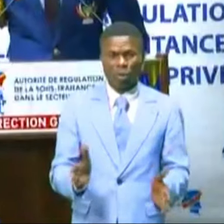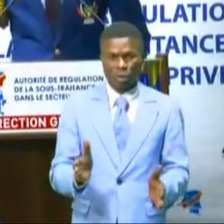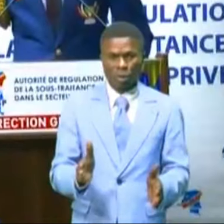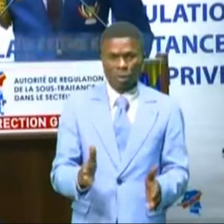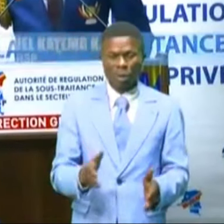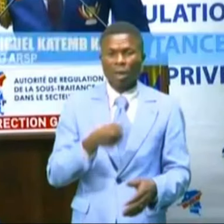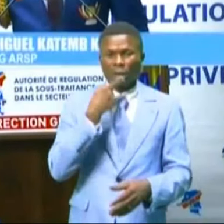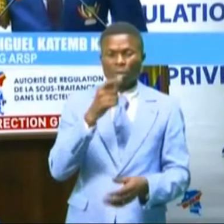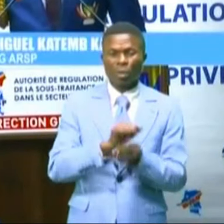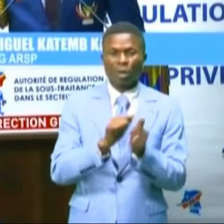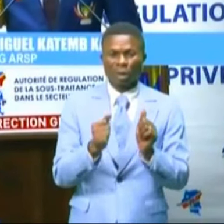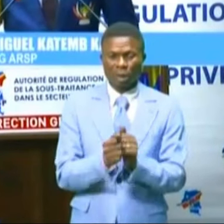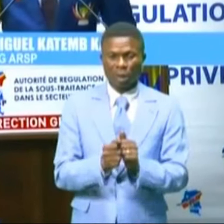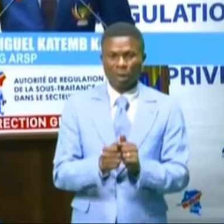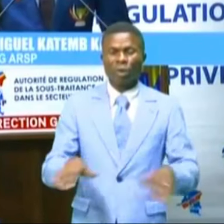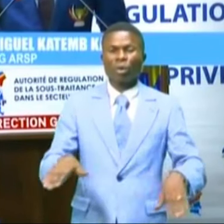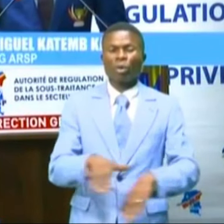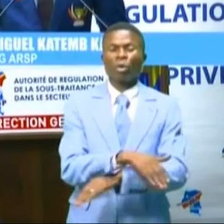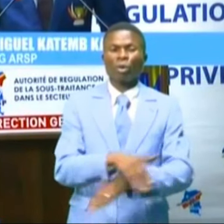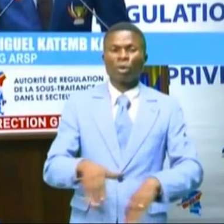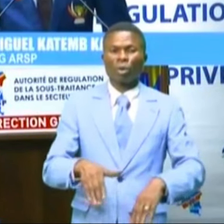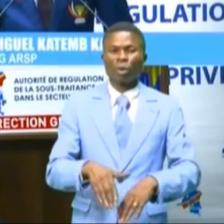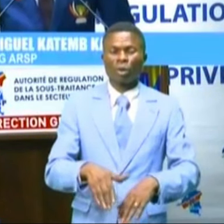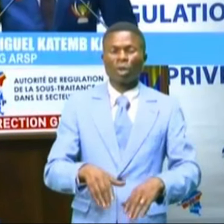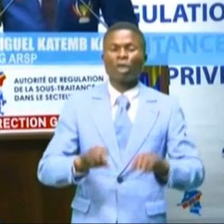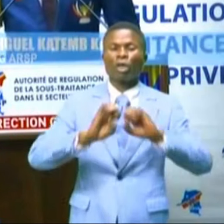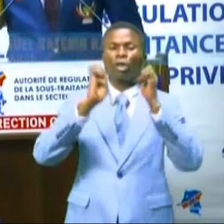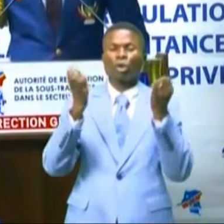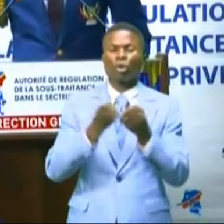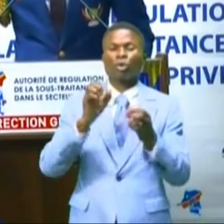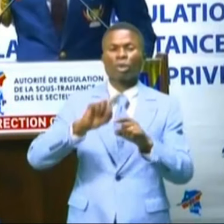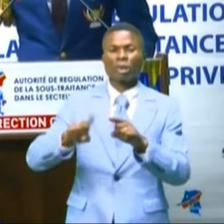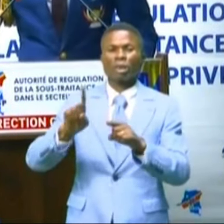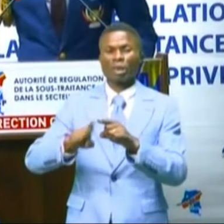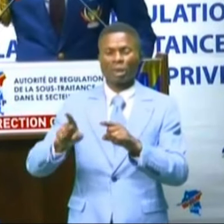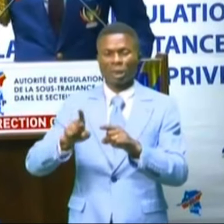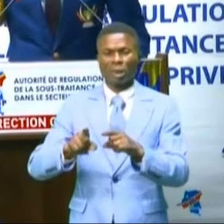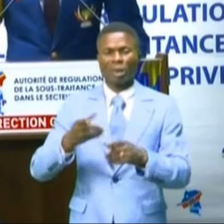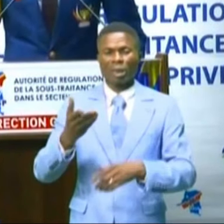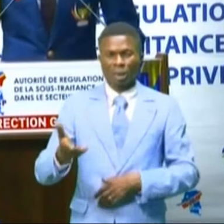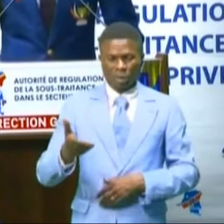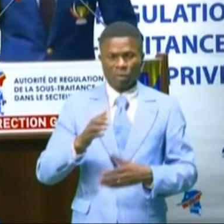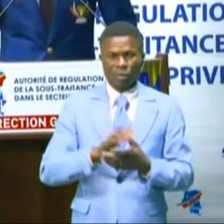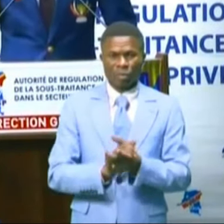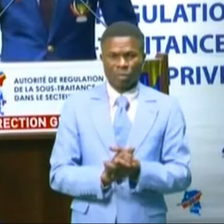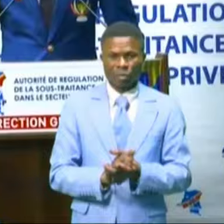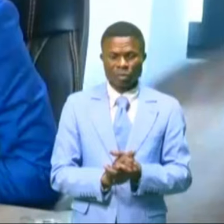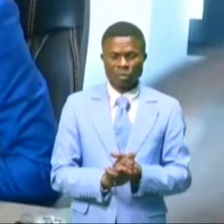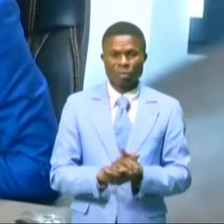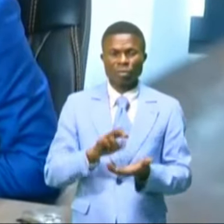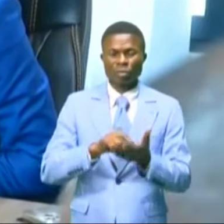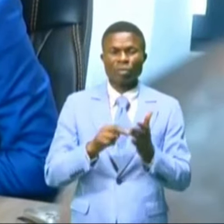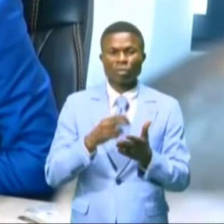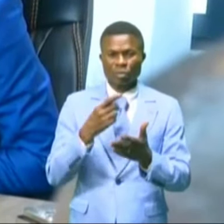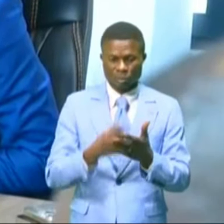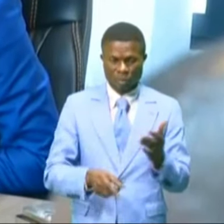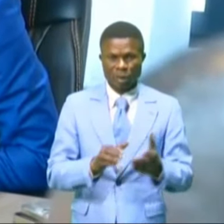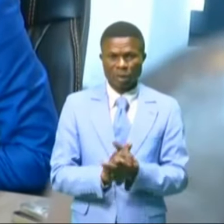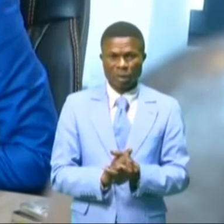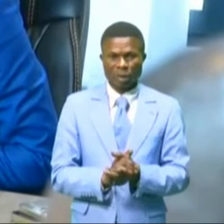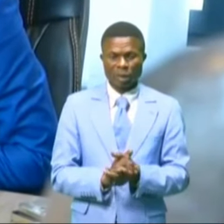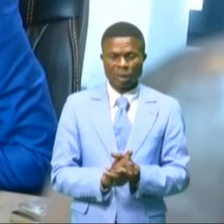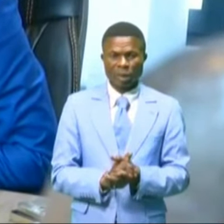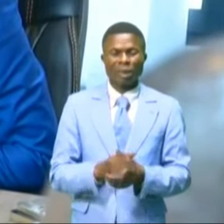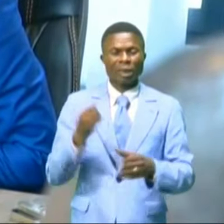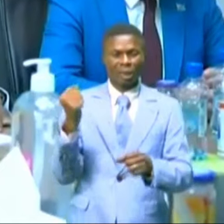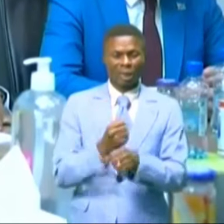Metalcol, Frontier, Boss Mining et Comidé. Donc, il y aura une séance de